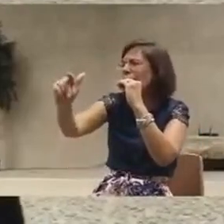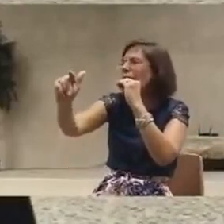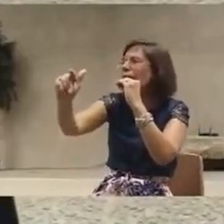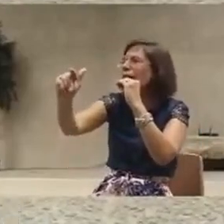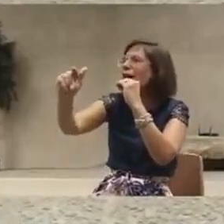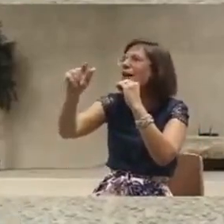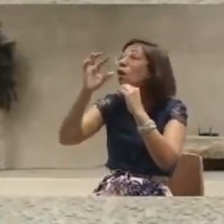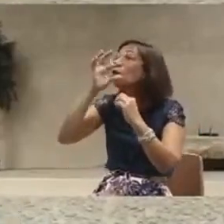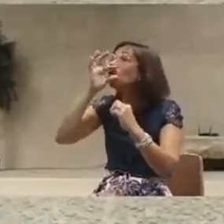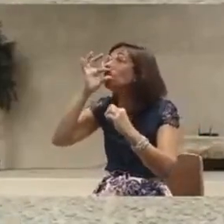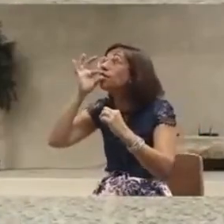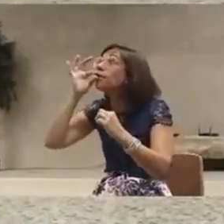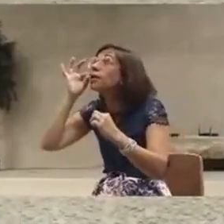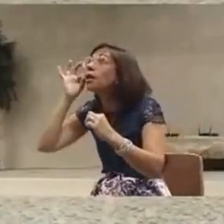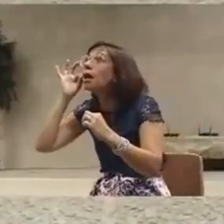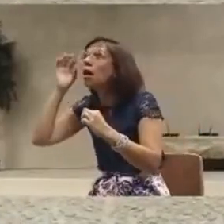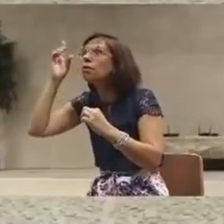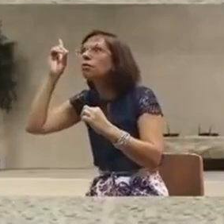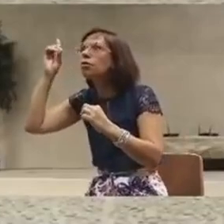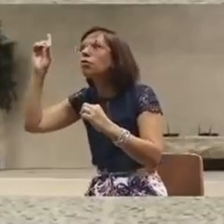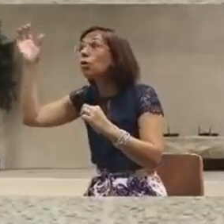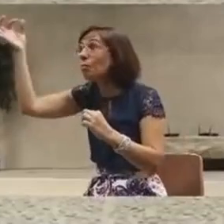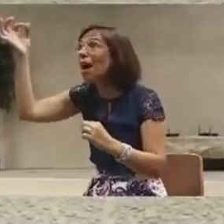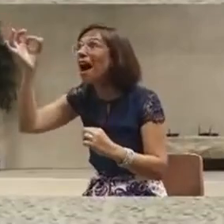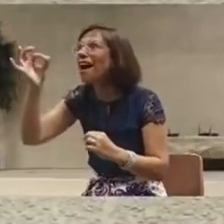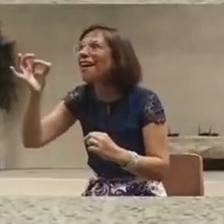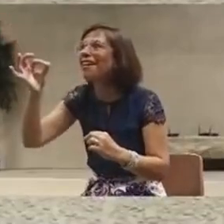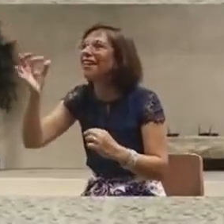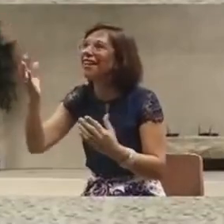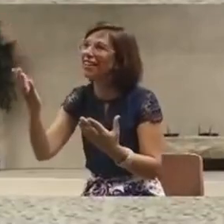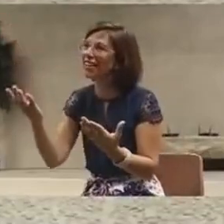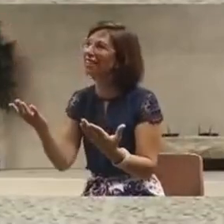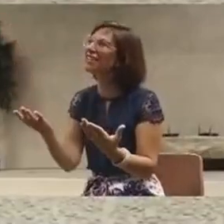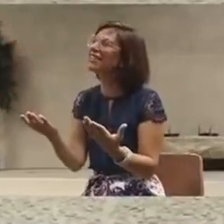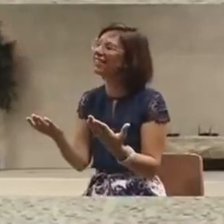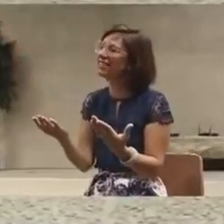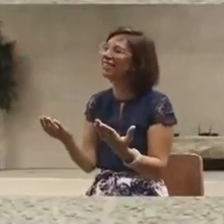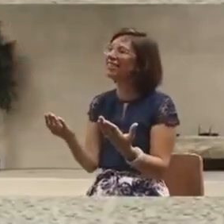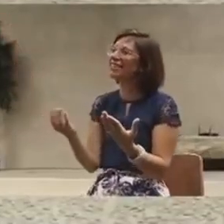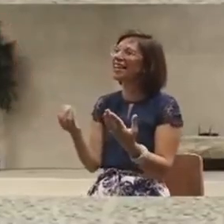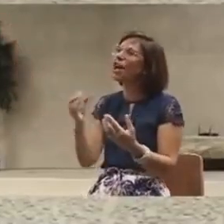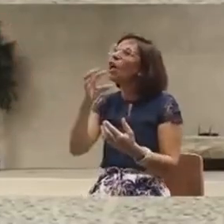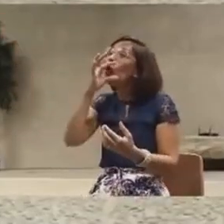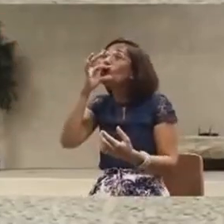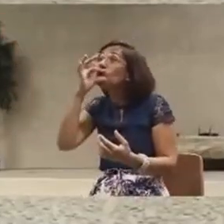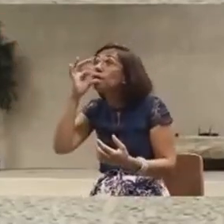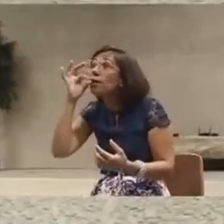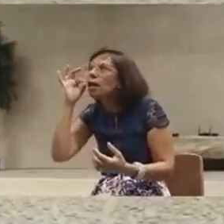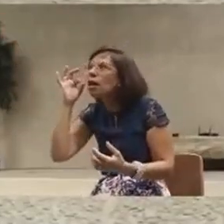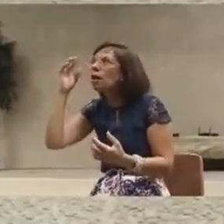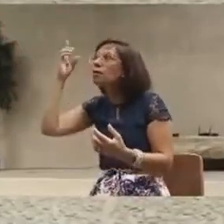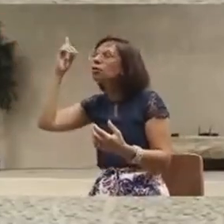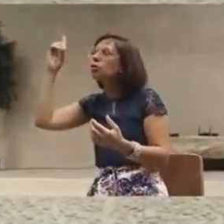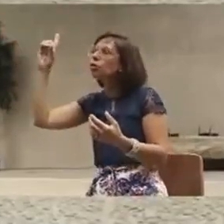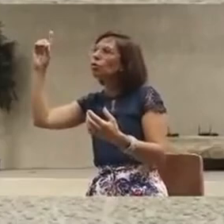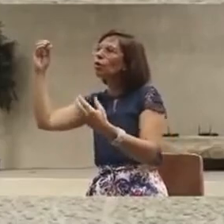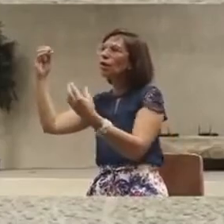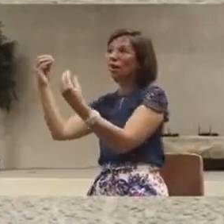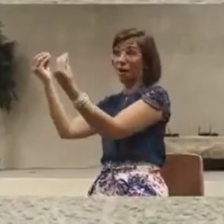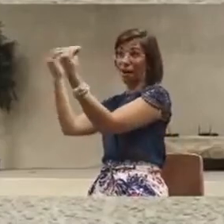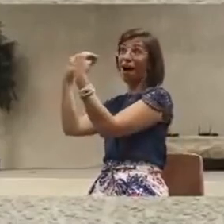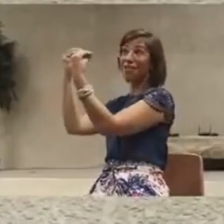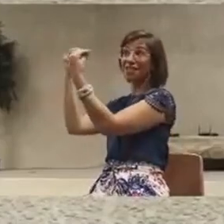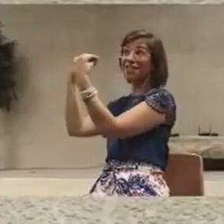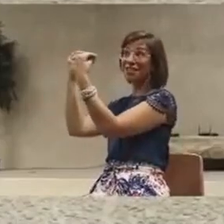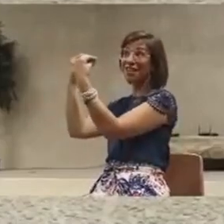L'absence, entre guillemets, de Dieu nous enseigne, nous rend humbles et nous donne